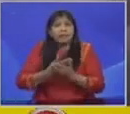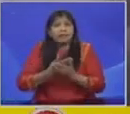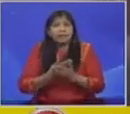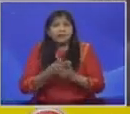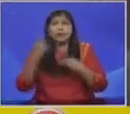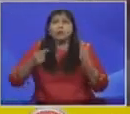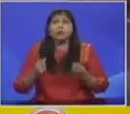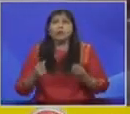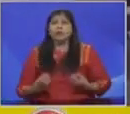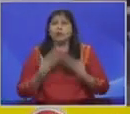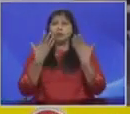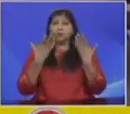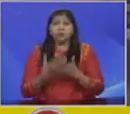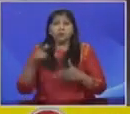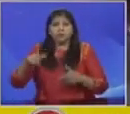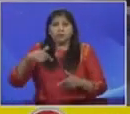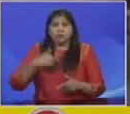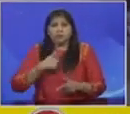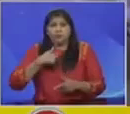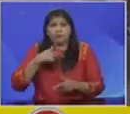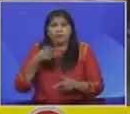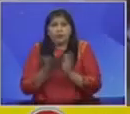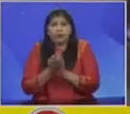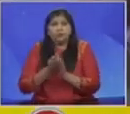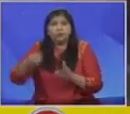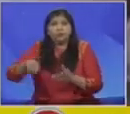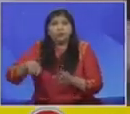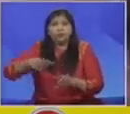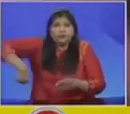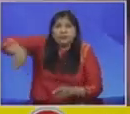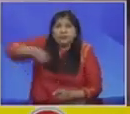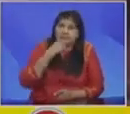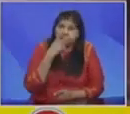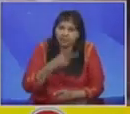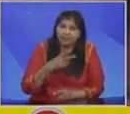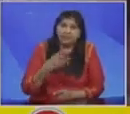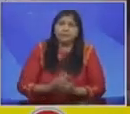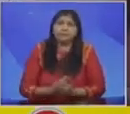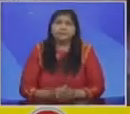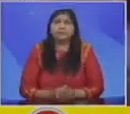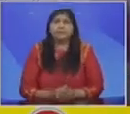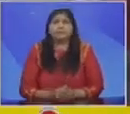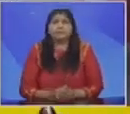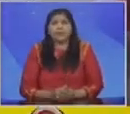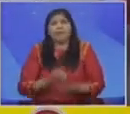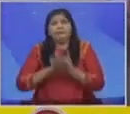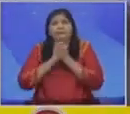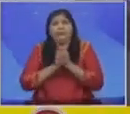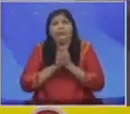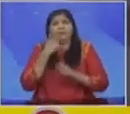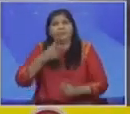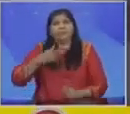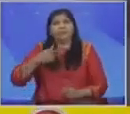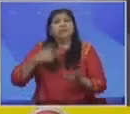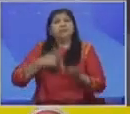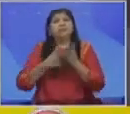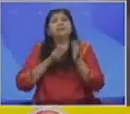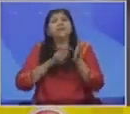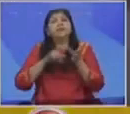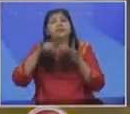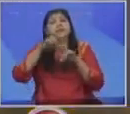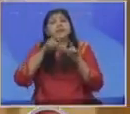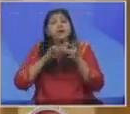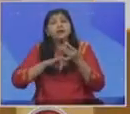उनकी ऊर्जा को मैंने उस तीर्थ स्थल में अनुभव किया है। साथियों, रविदास जी कहते